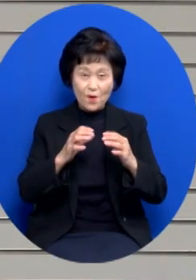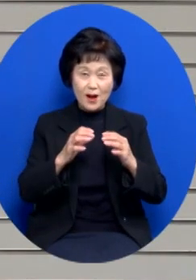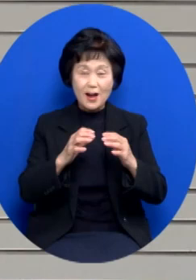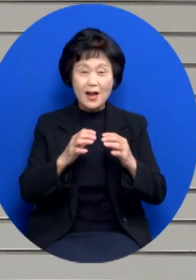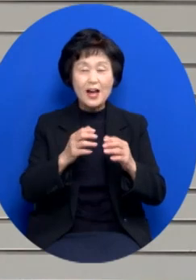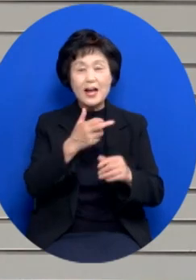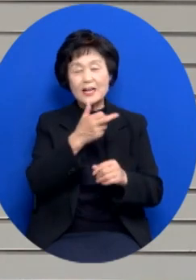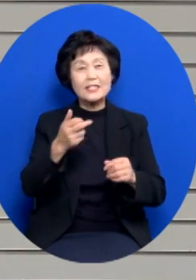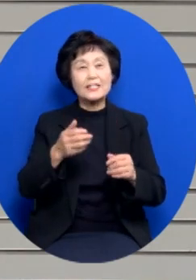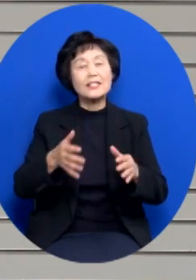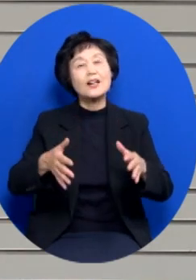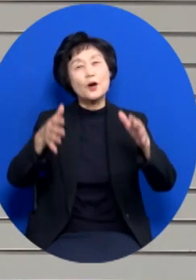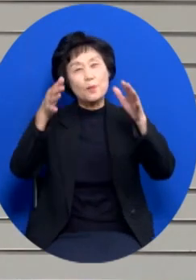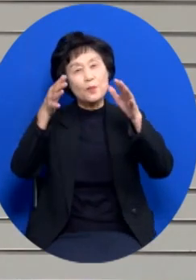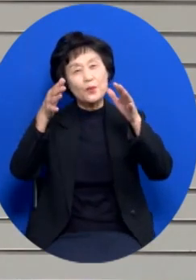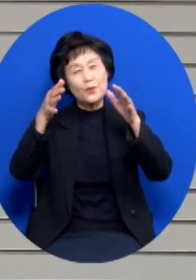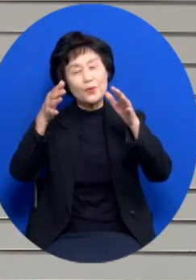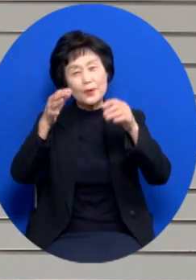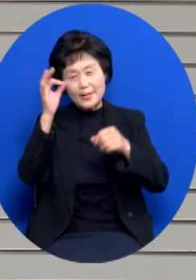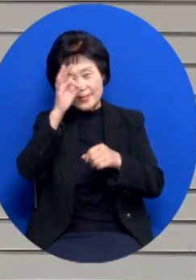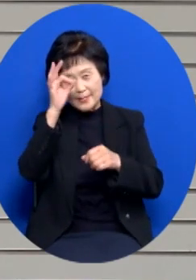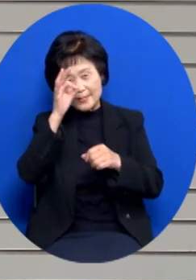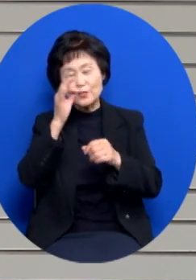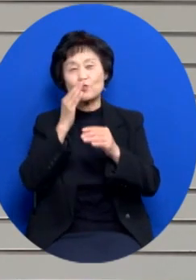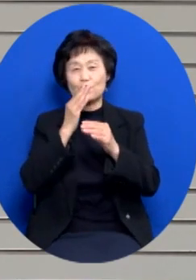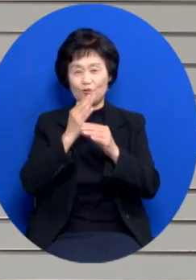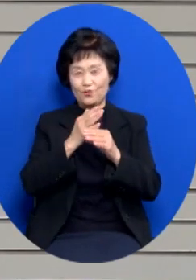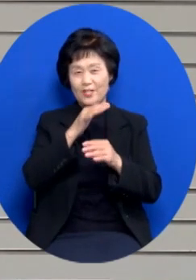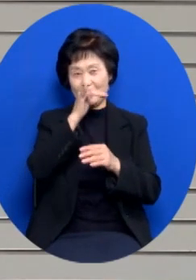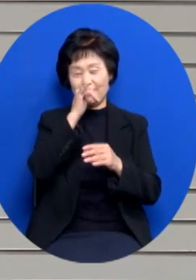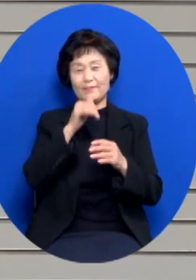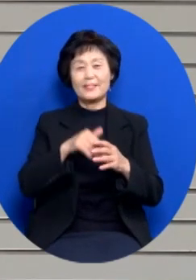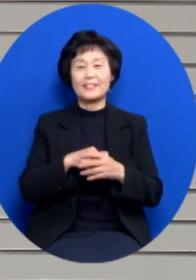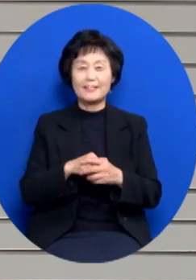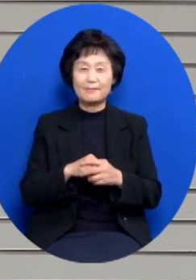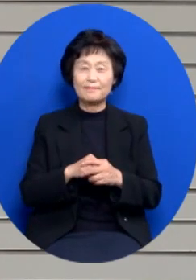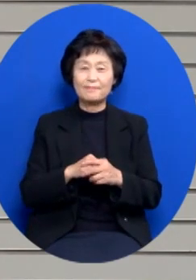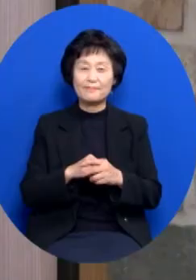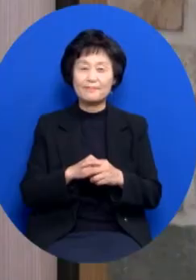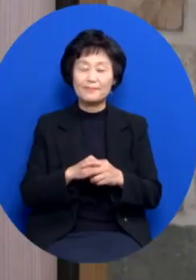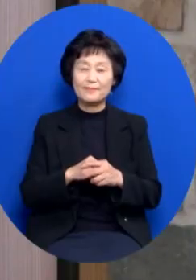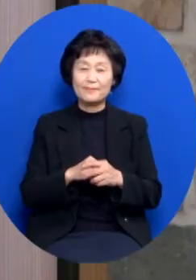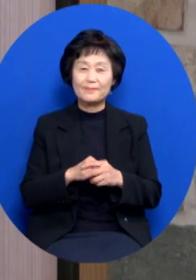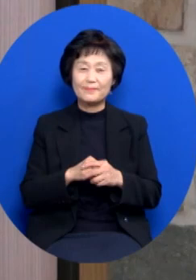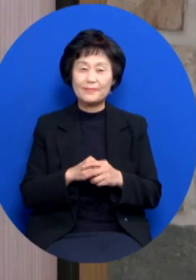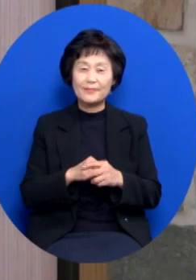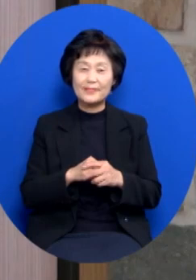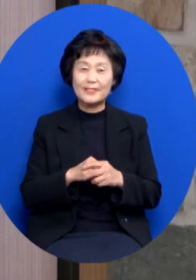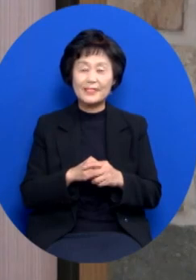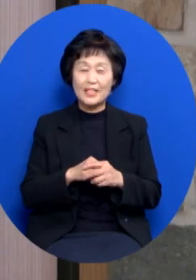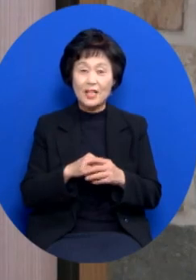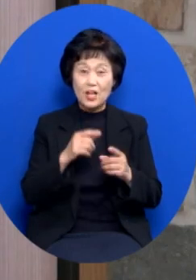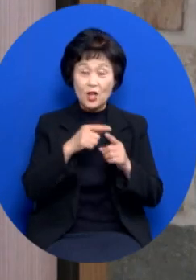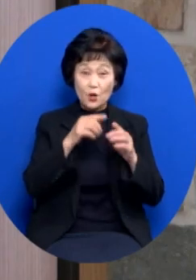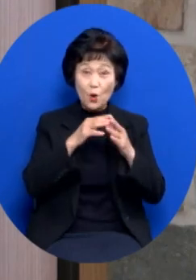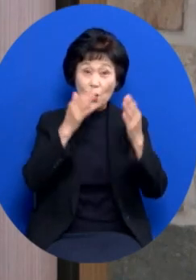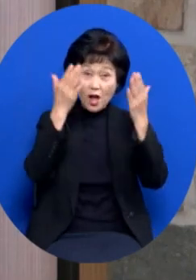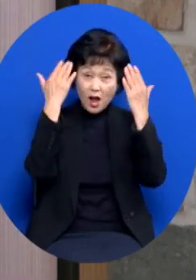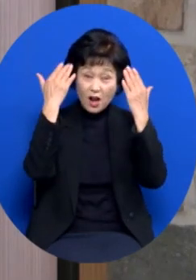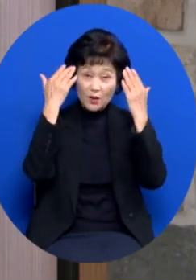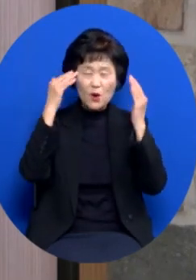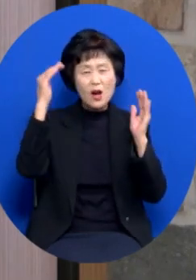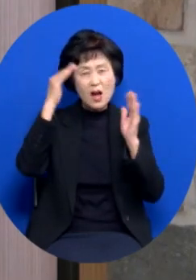건물 한번 구해볼까 그런 마음도 있고 그런 게 있습니다. 예. 예. 교회 학교 수가